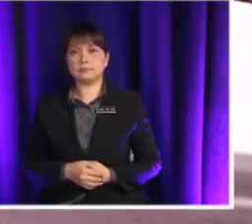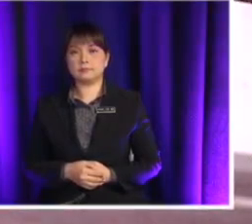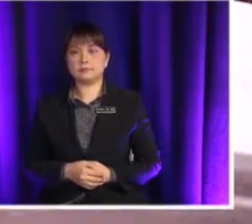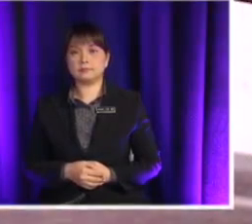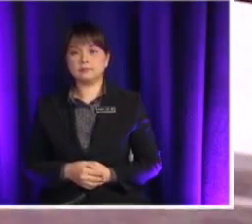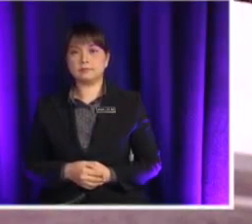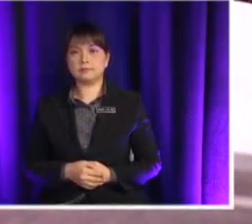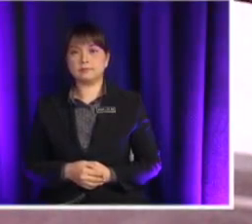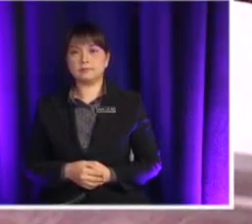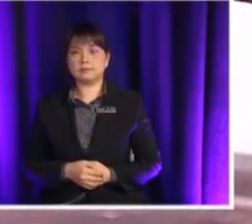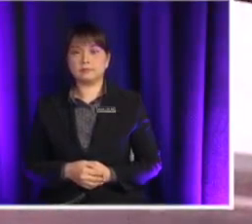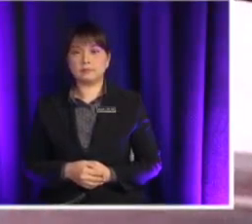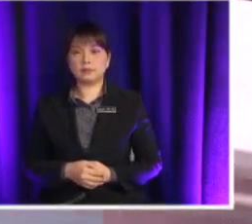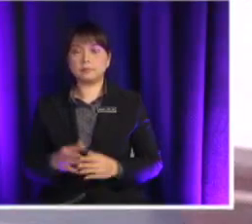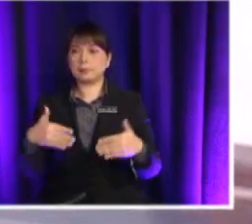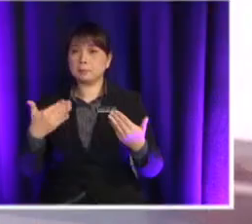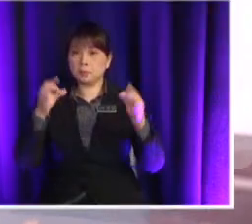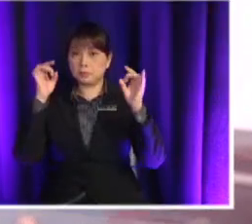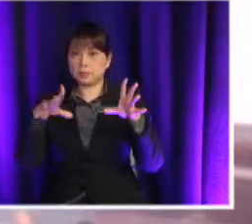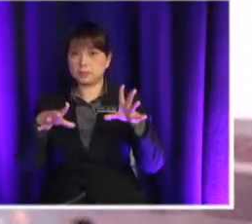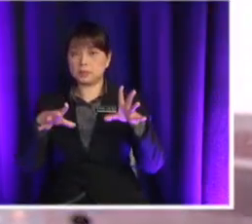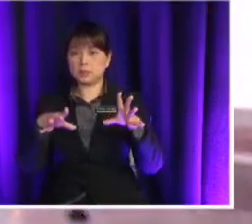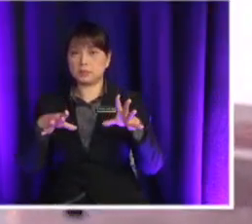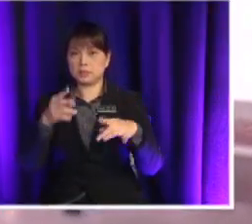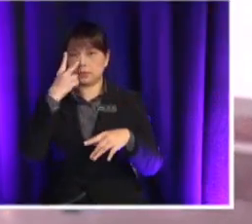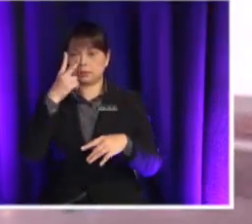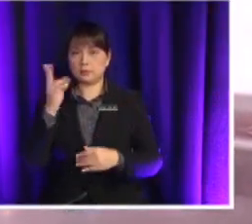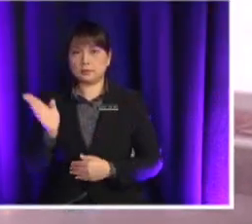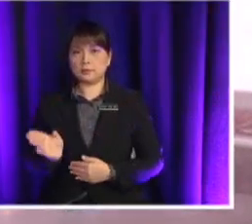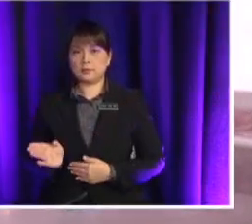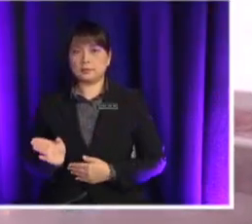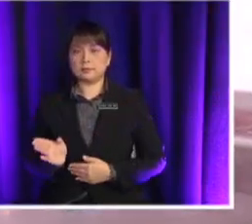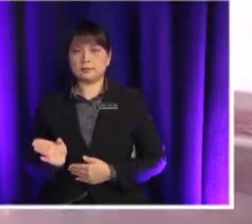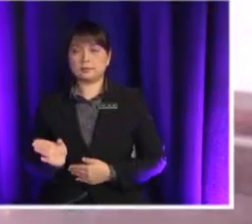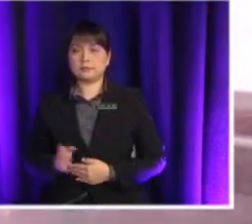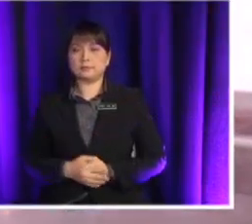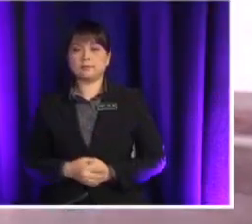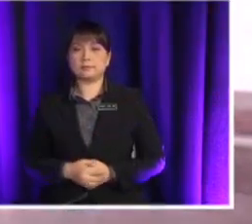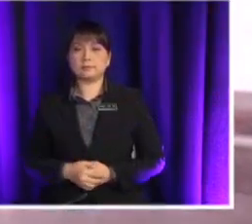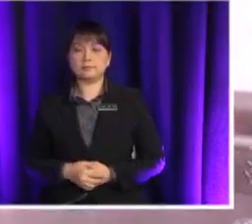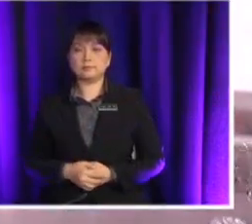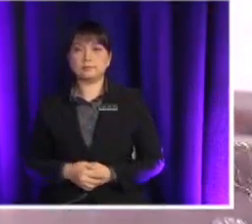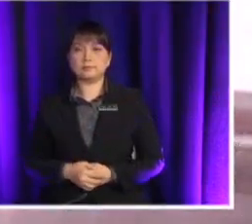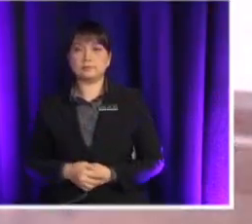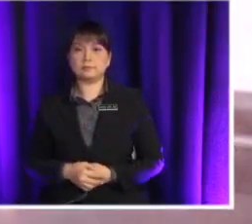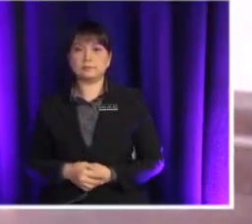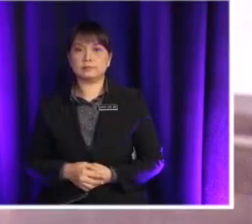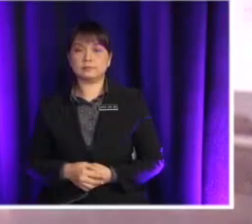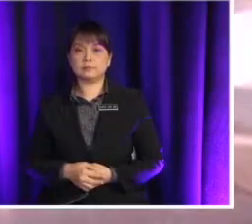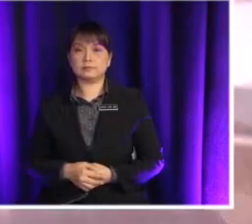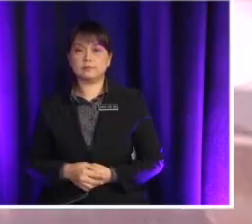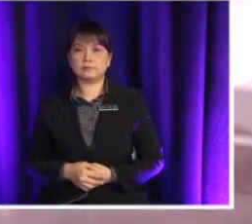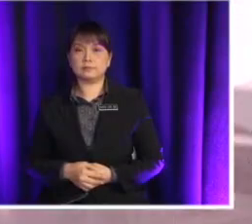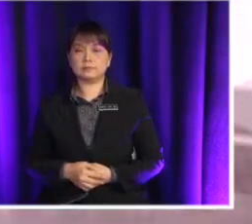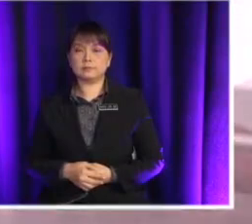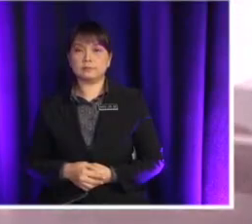sekarang di sini kita boleh uji. Kita tengok sini adalah pengesan cahaya. LDR ni pengesan cahaya kan? Okey, yang mana tadi bila kita letak di